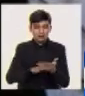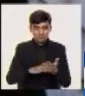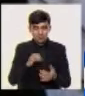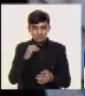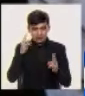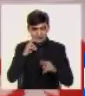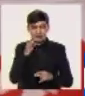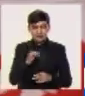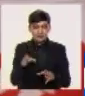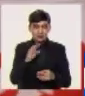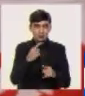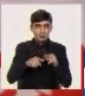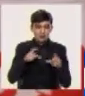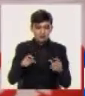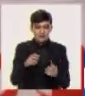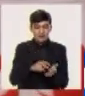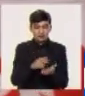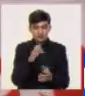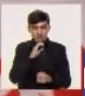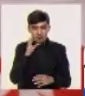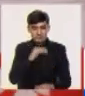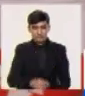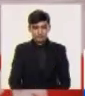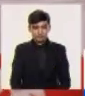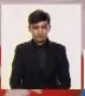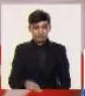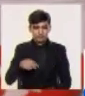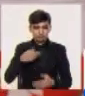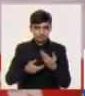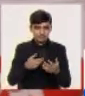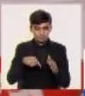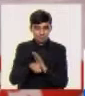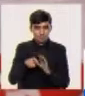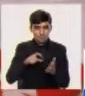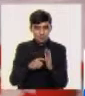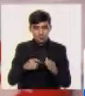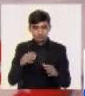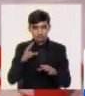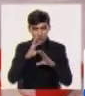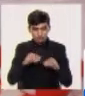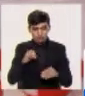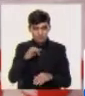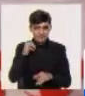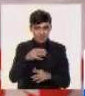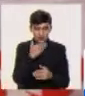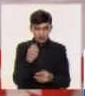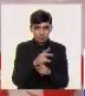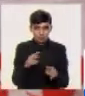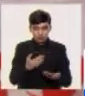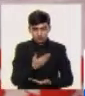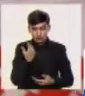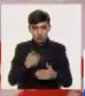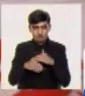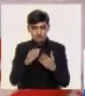боятся мародерства. Подъезды темные, света нет, допустим. Никого нет, жильцов толком же. Никто не живет. Мало ли